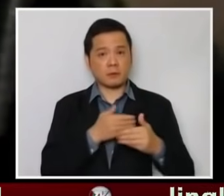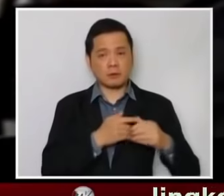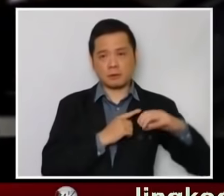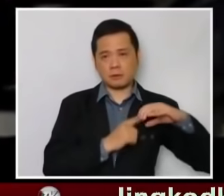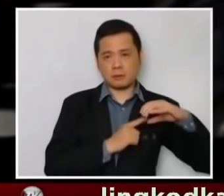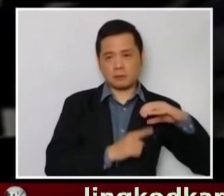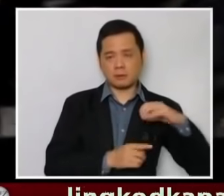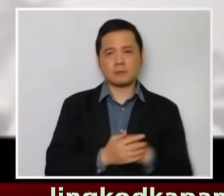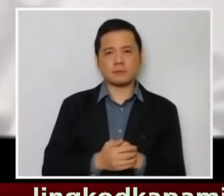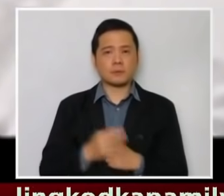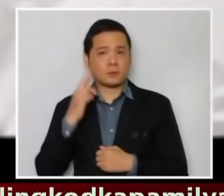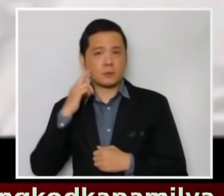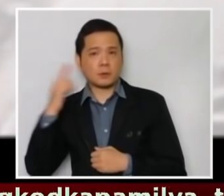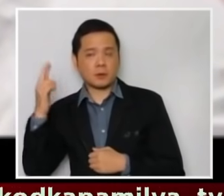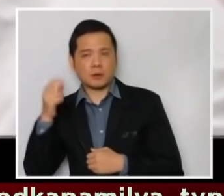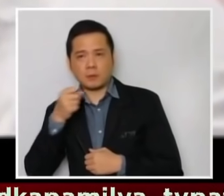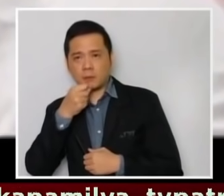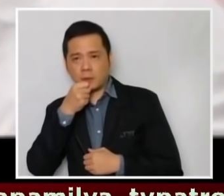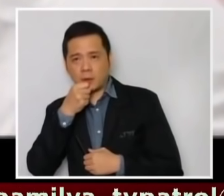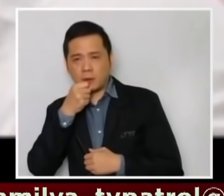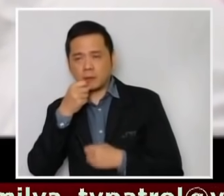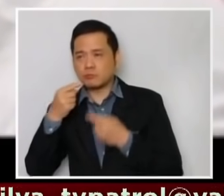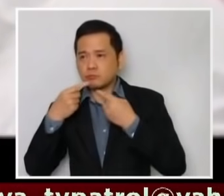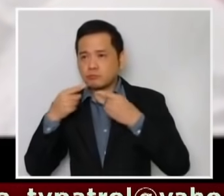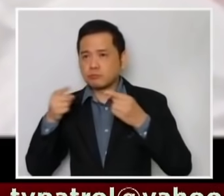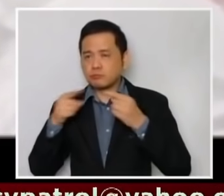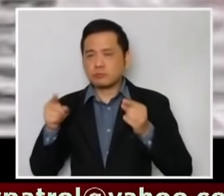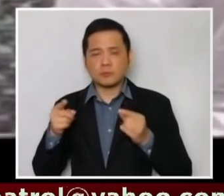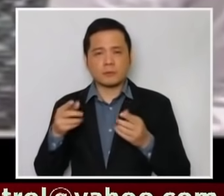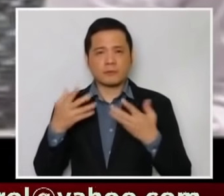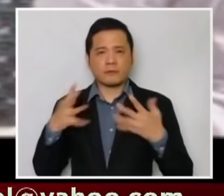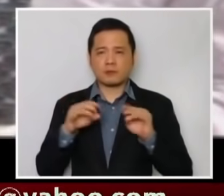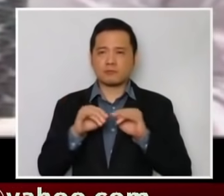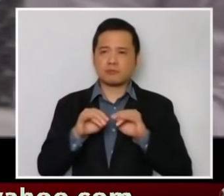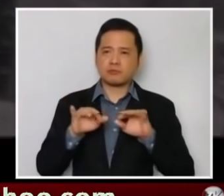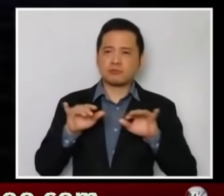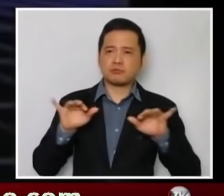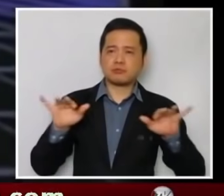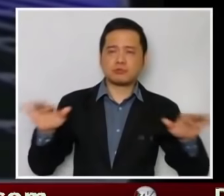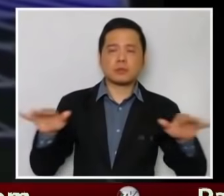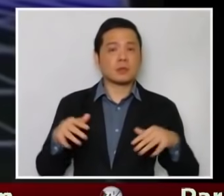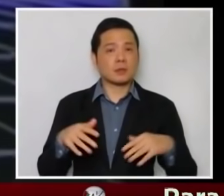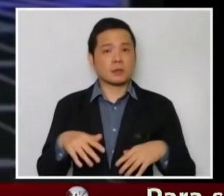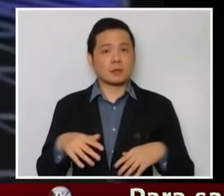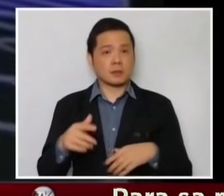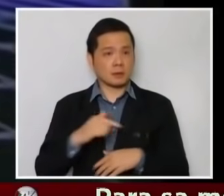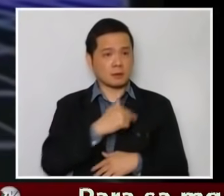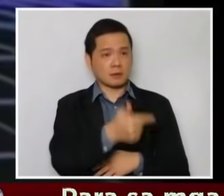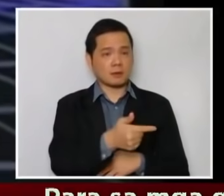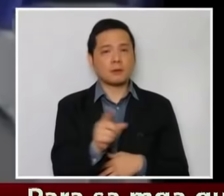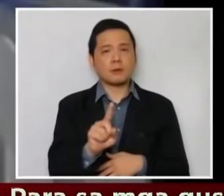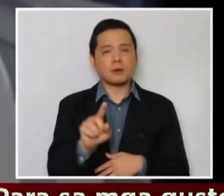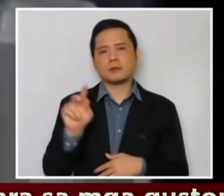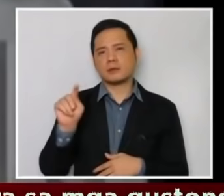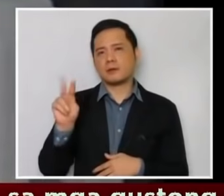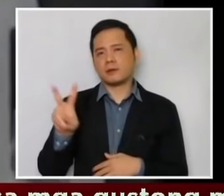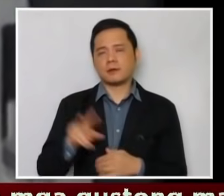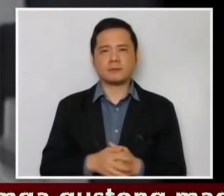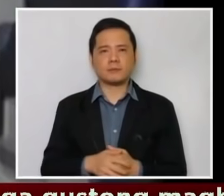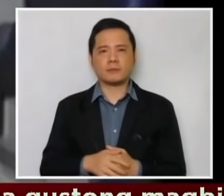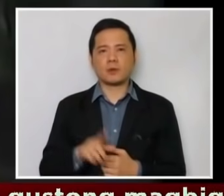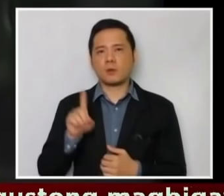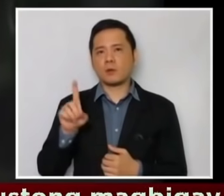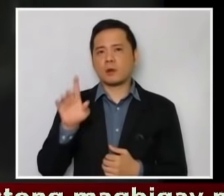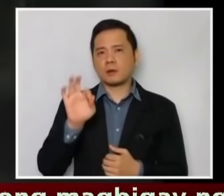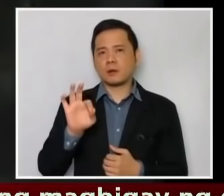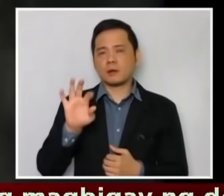radyo, nanguna si Kabayan sa paghubog ng broadcasting sa telebisyon. At noong